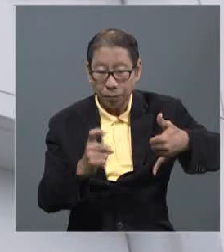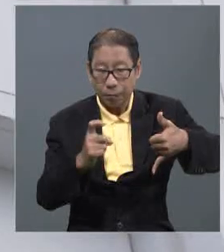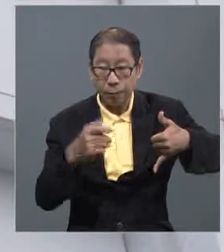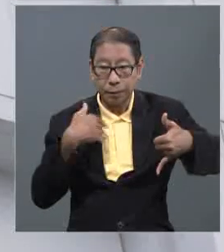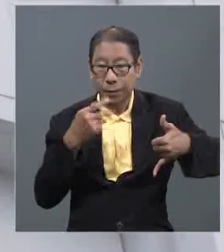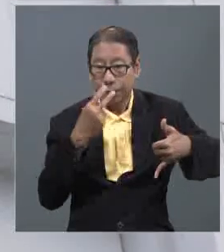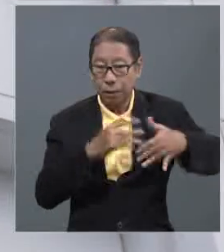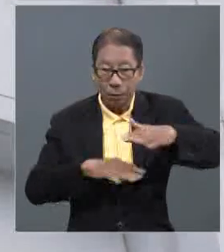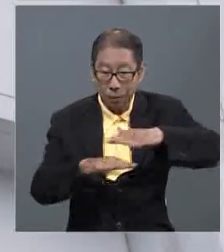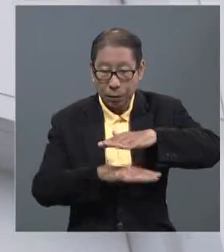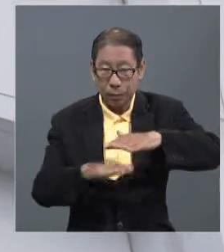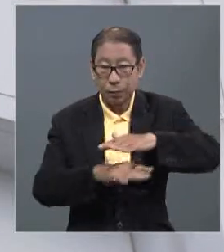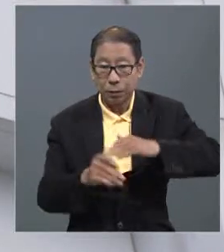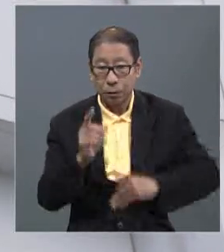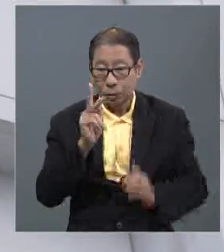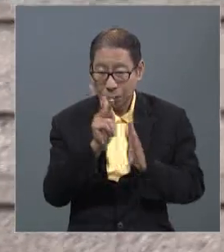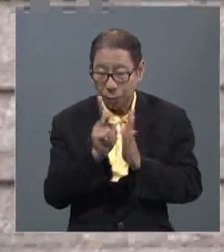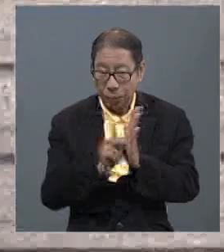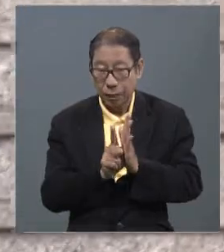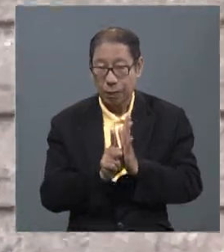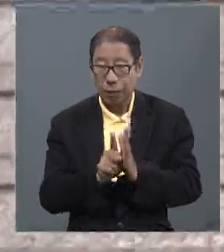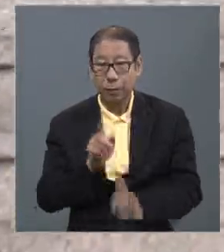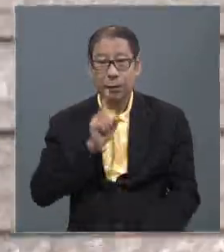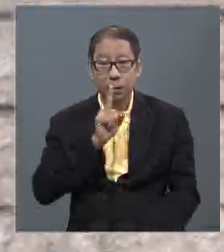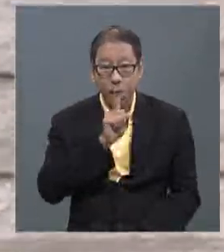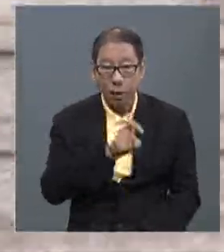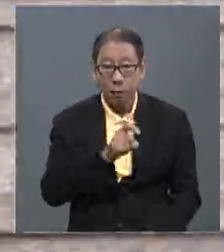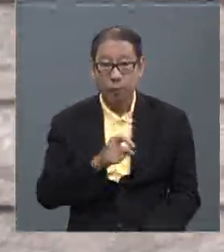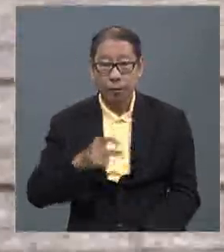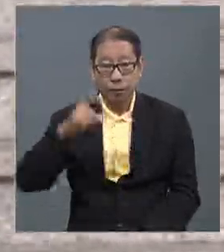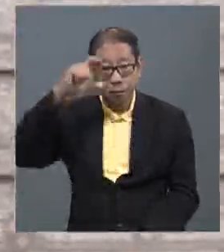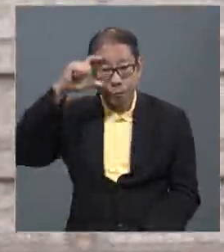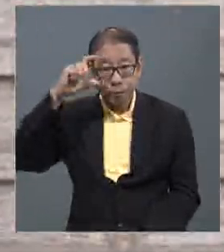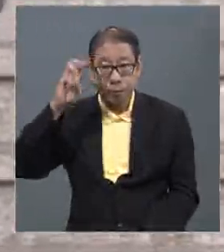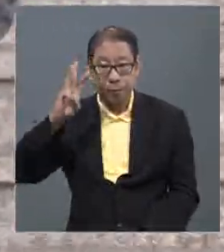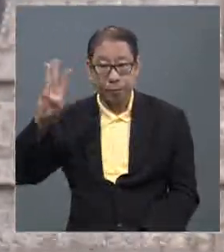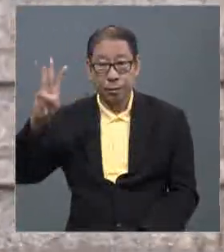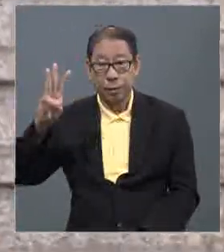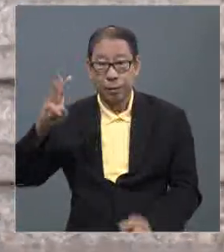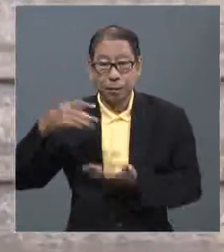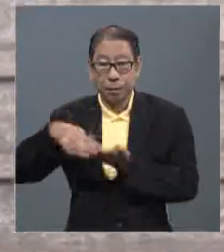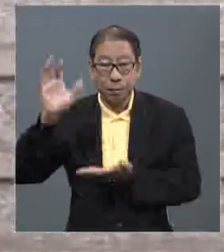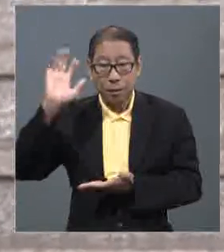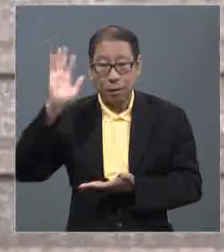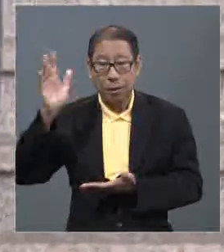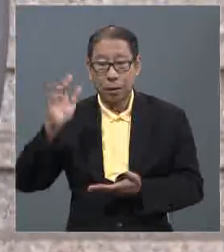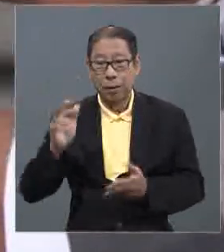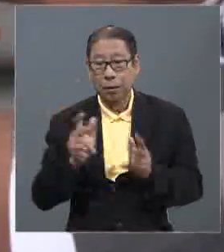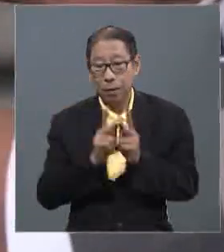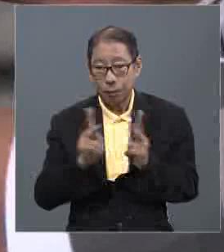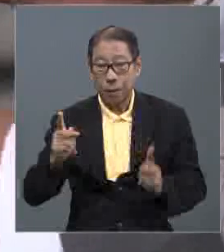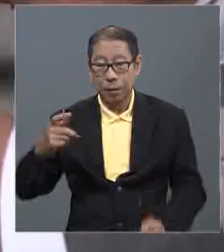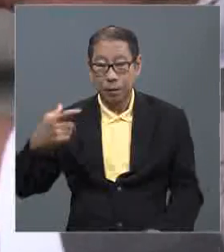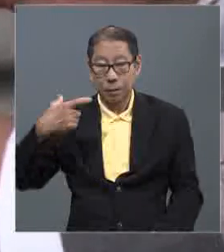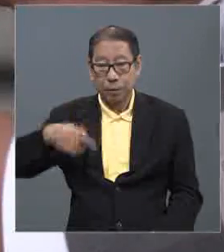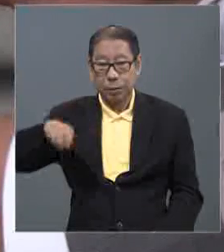กับข้อเท็จจริงของกฎหมายนักข่าวก็เลยถามว่าแต่วันนั้นอาจารย์วิษณุแถลงเลยนะว่าคณะกรรมการกฤษฎีกาซึ่งก็คือ